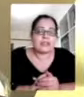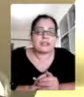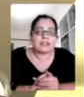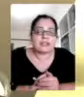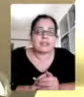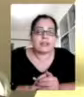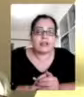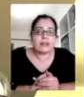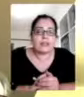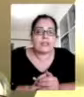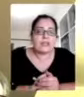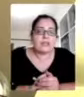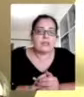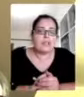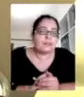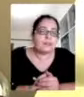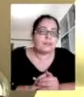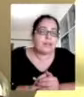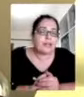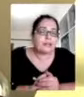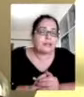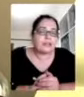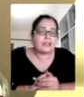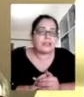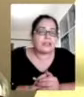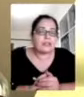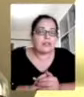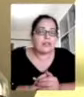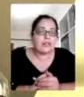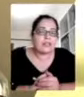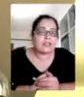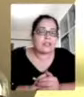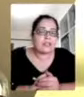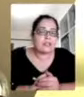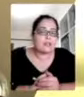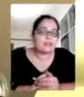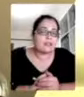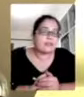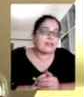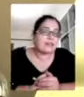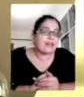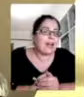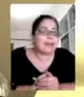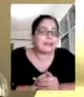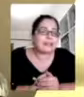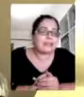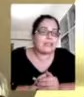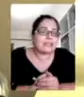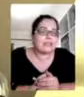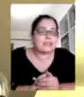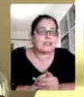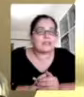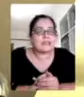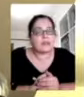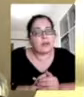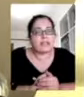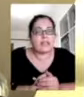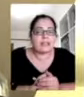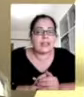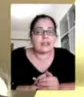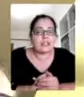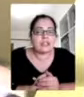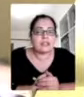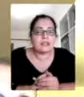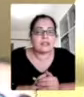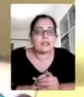Sonra düzeliyor. Lüle ve Briar Pipo'da lüle daha sıcak. Hayır, değil. Öyle